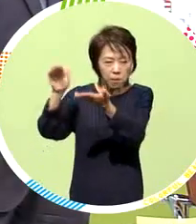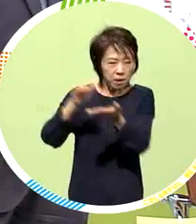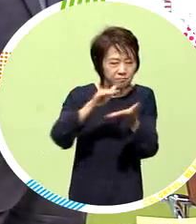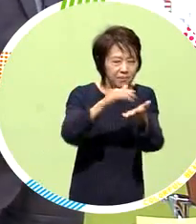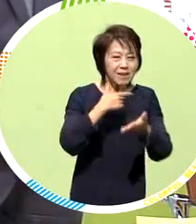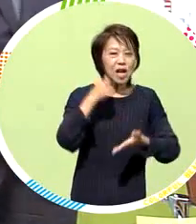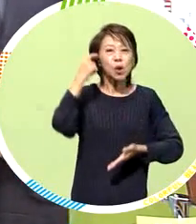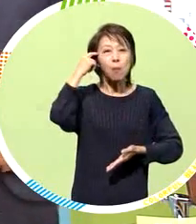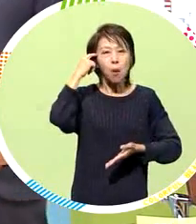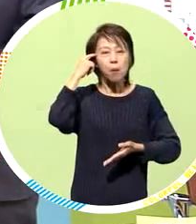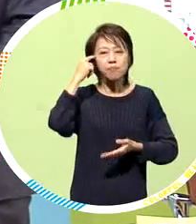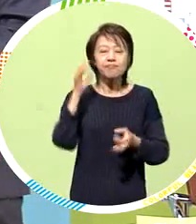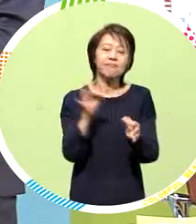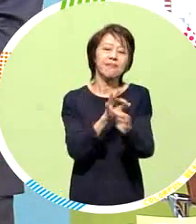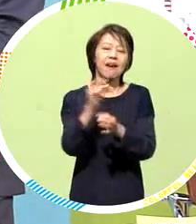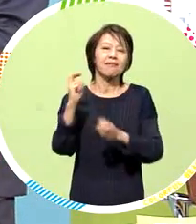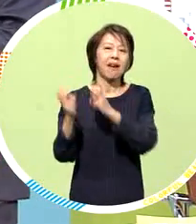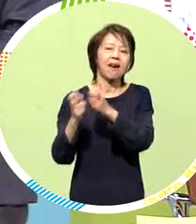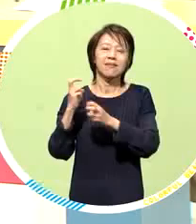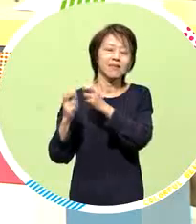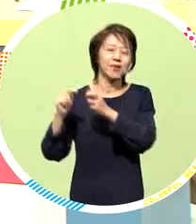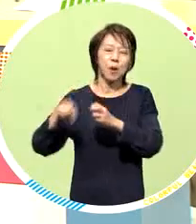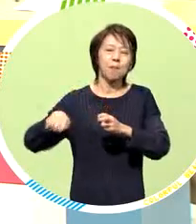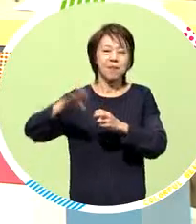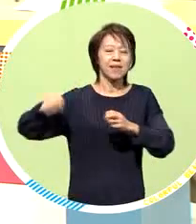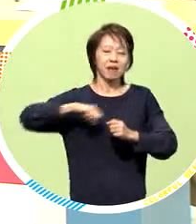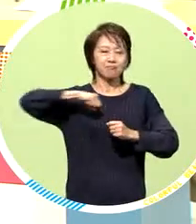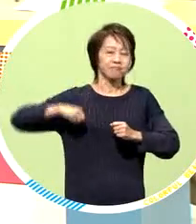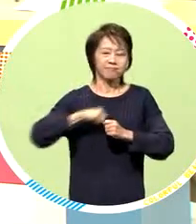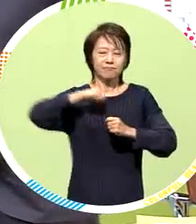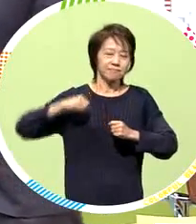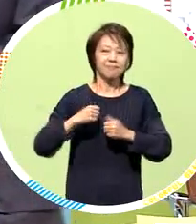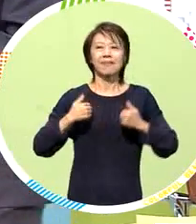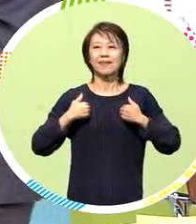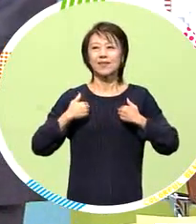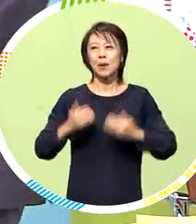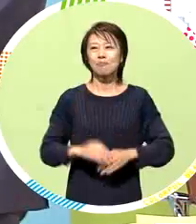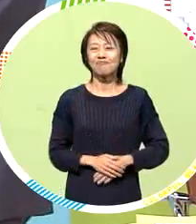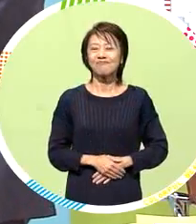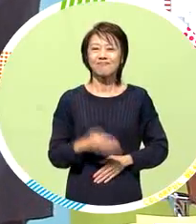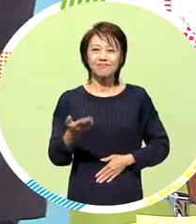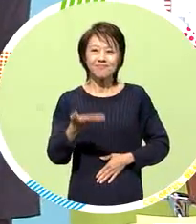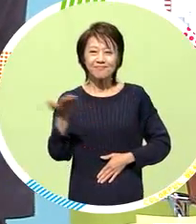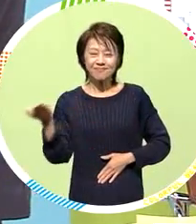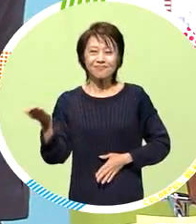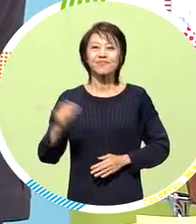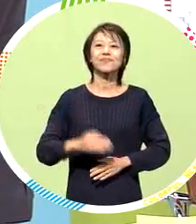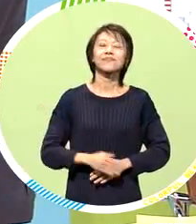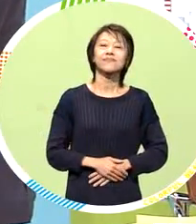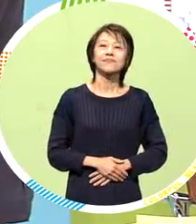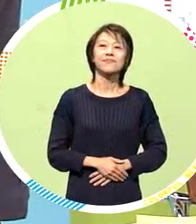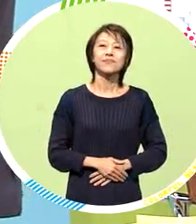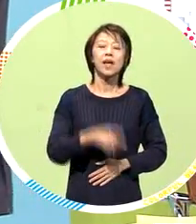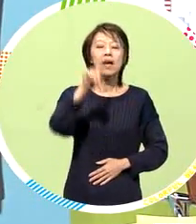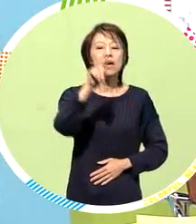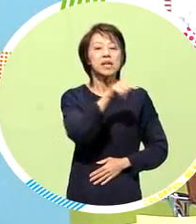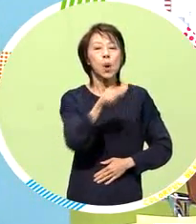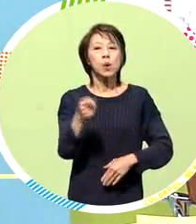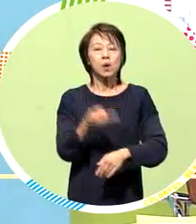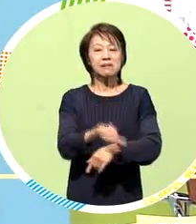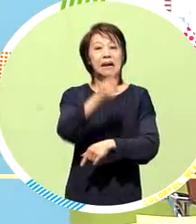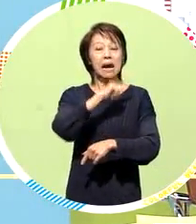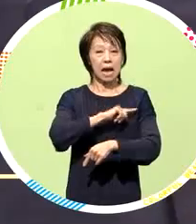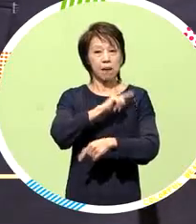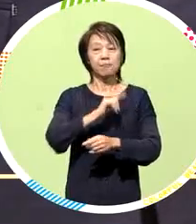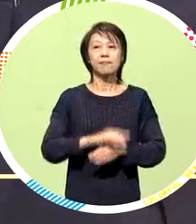園児をねそうレベルみんなグループで滑り取り得るかもっって言って続いて人の力で人の